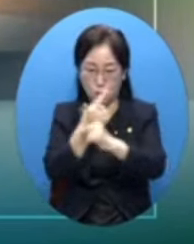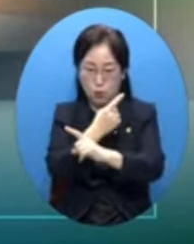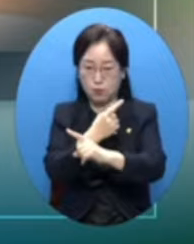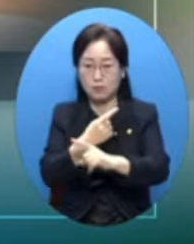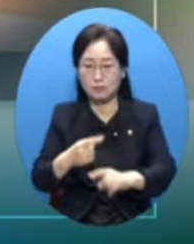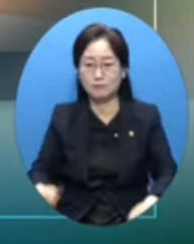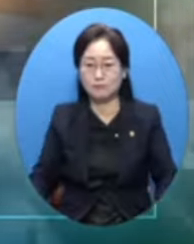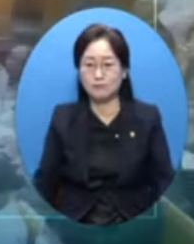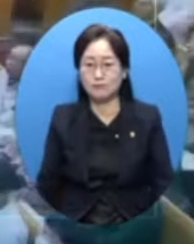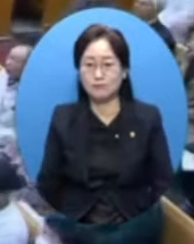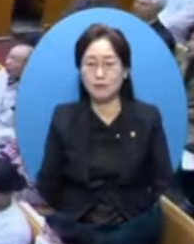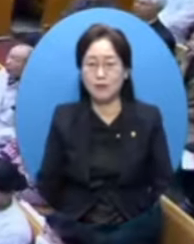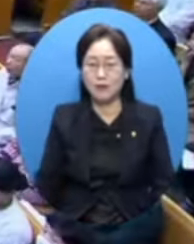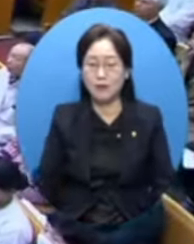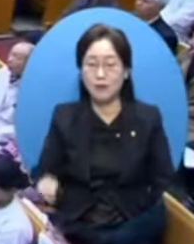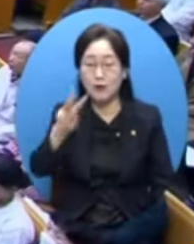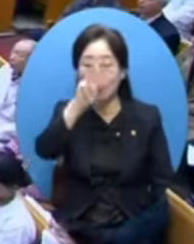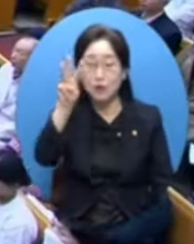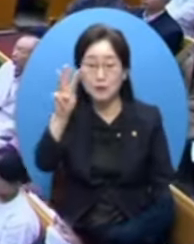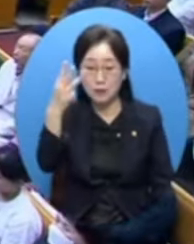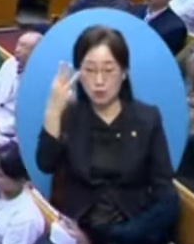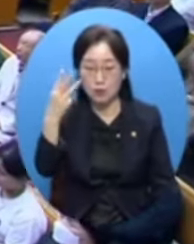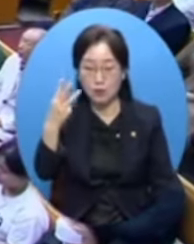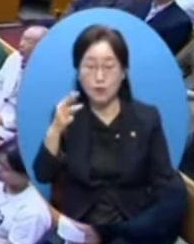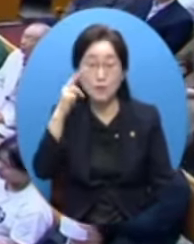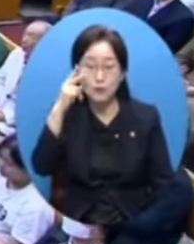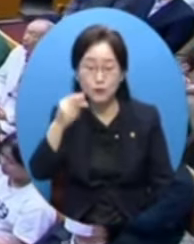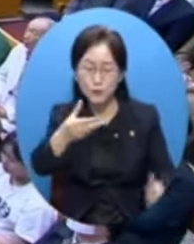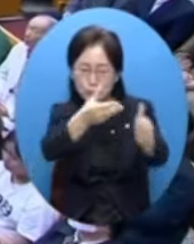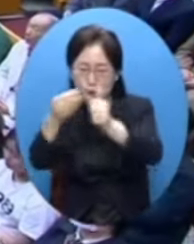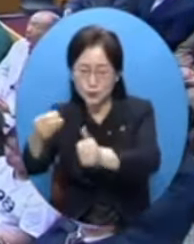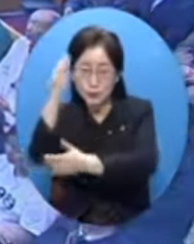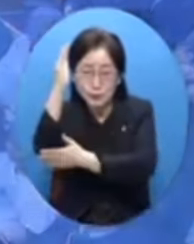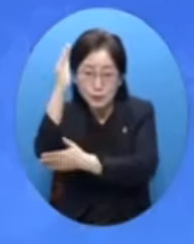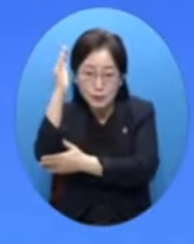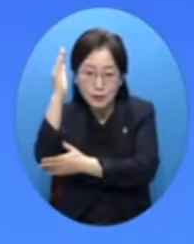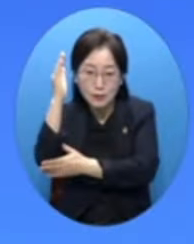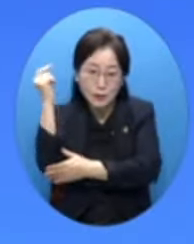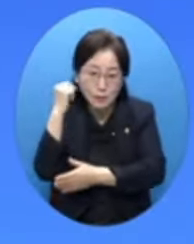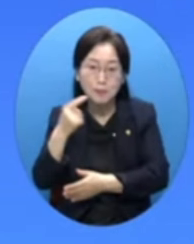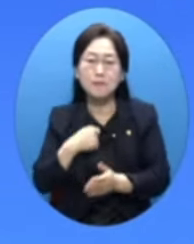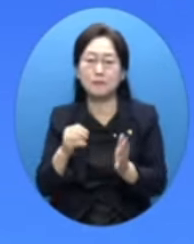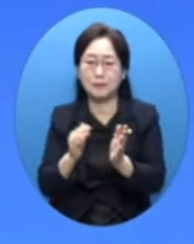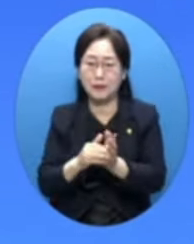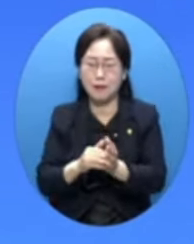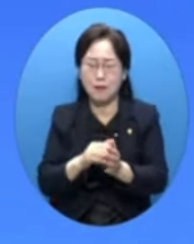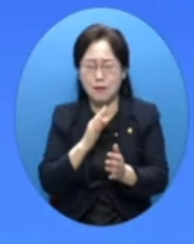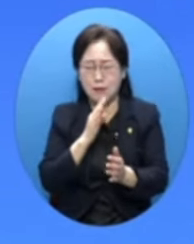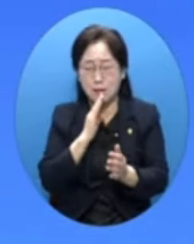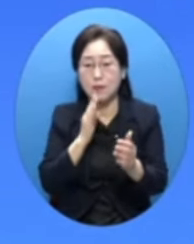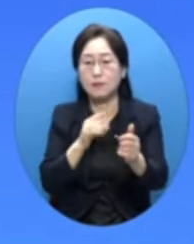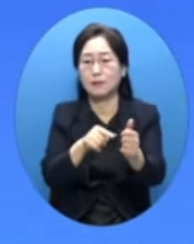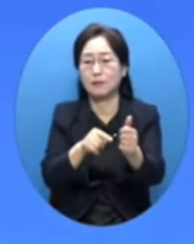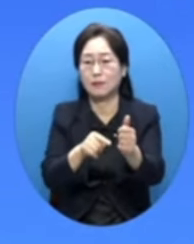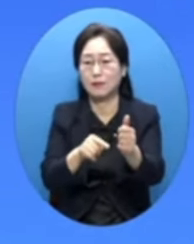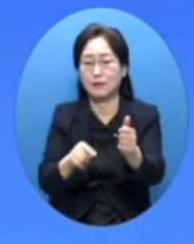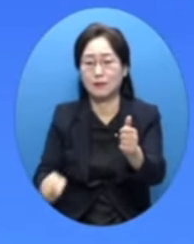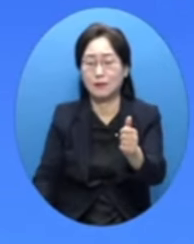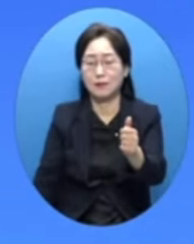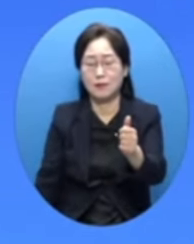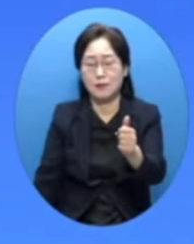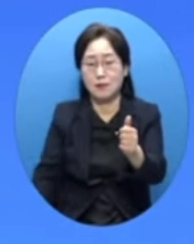워싱턴에 연합집회 와서 말씀 전하실 때 제가 그 불통하는 말씀 들었습니다. 얼마나